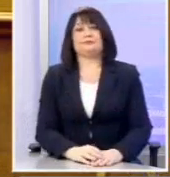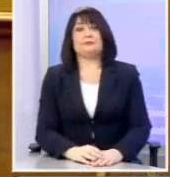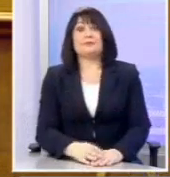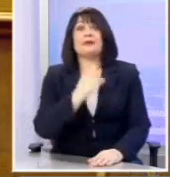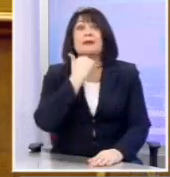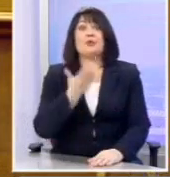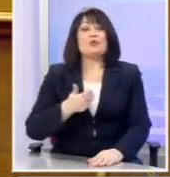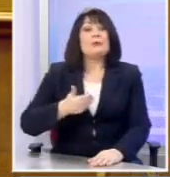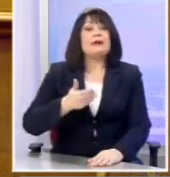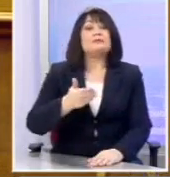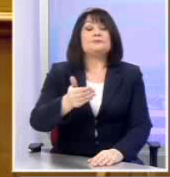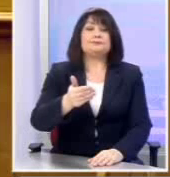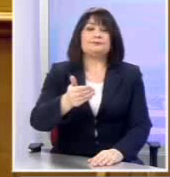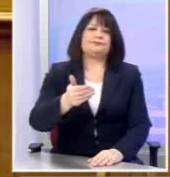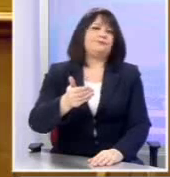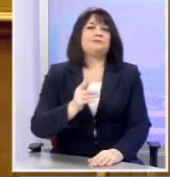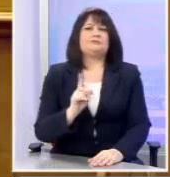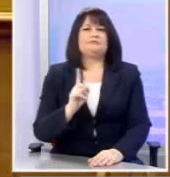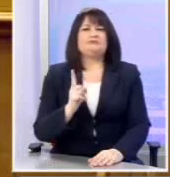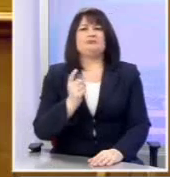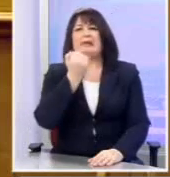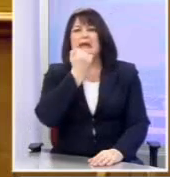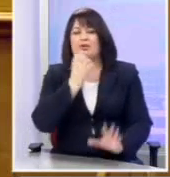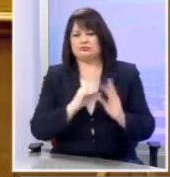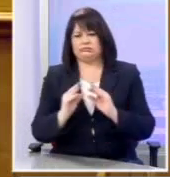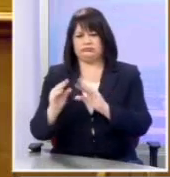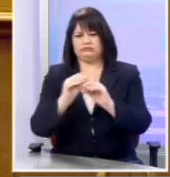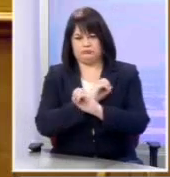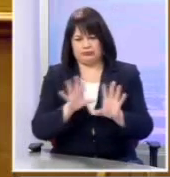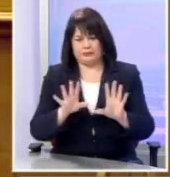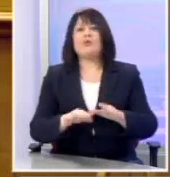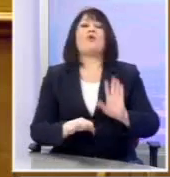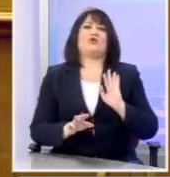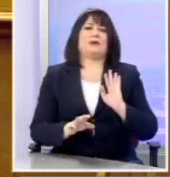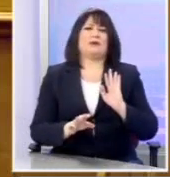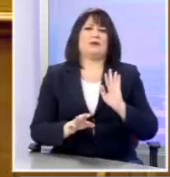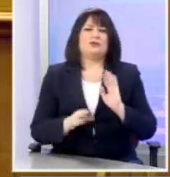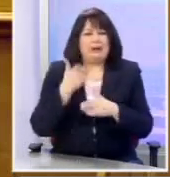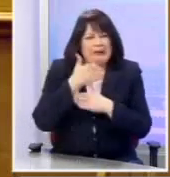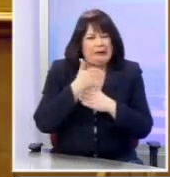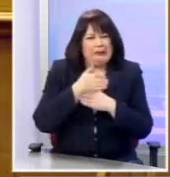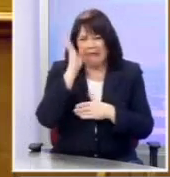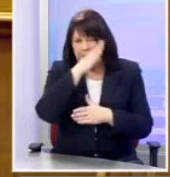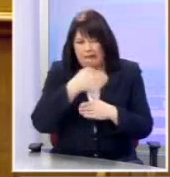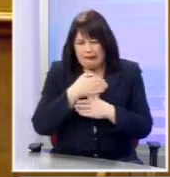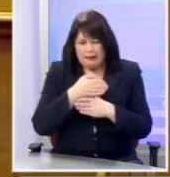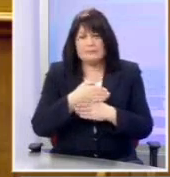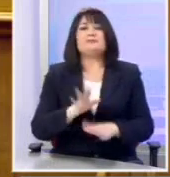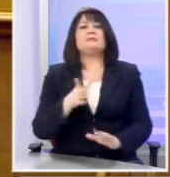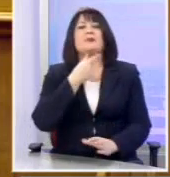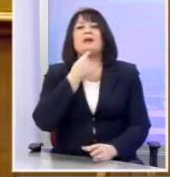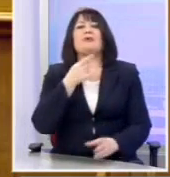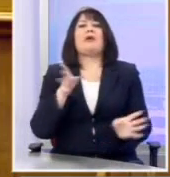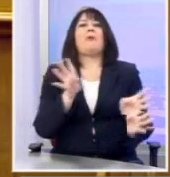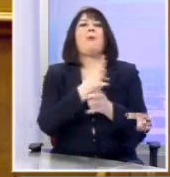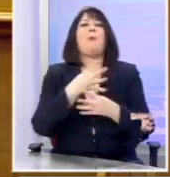περιθώριο ούτε για παραπληροφόρηση, ούτε για κρυφτούλη, ούτε για εύκολη